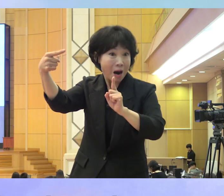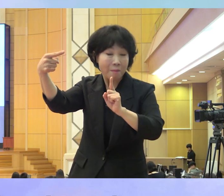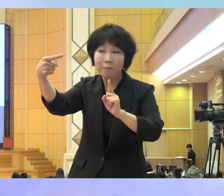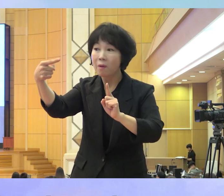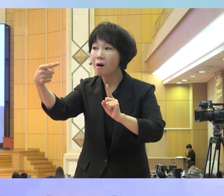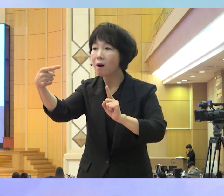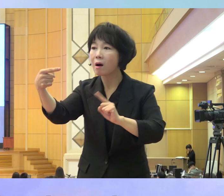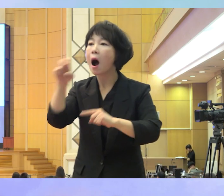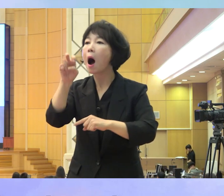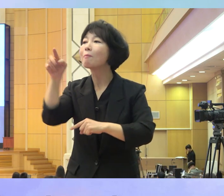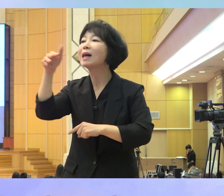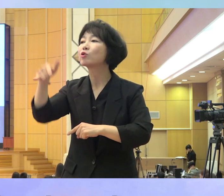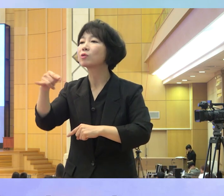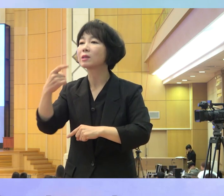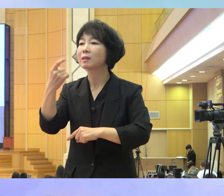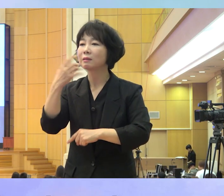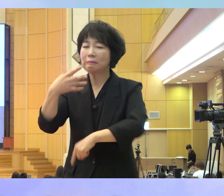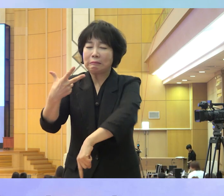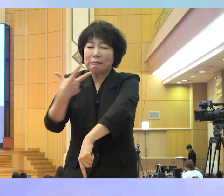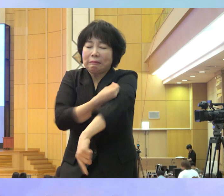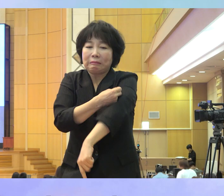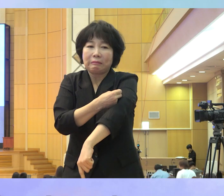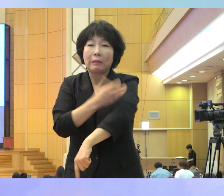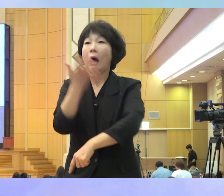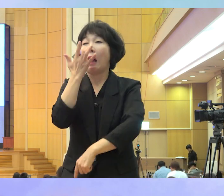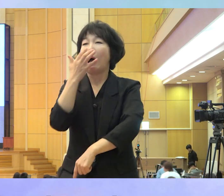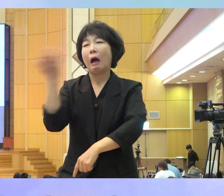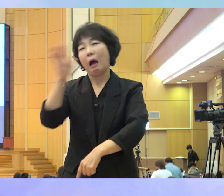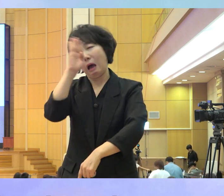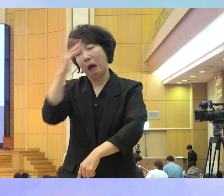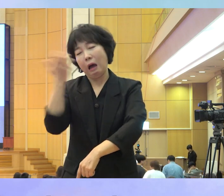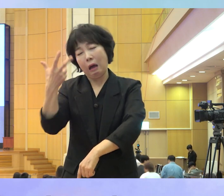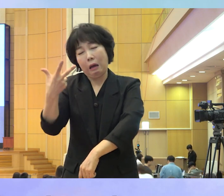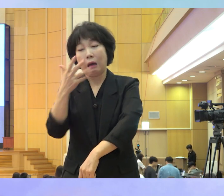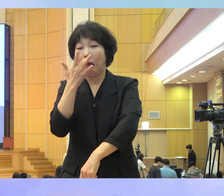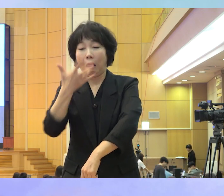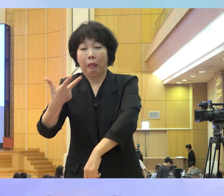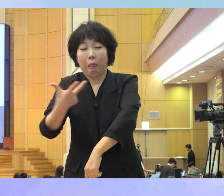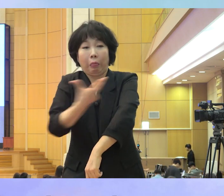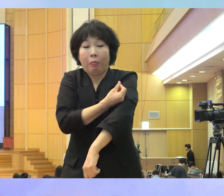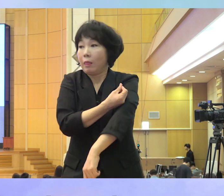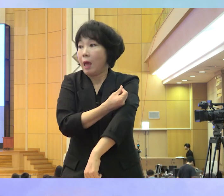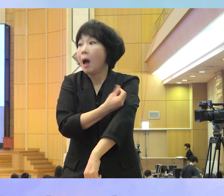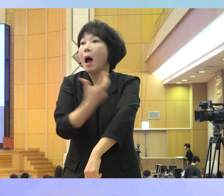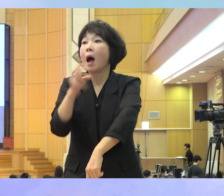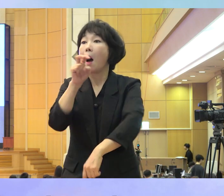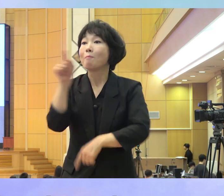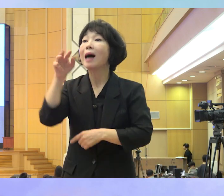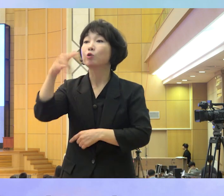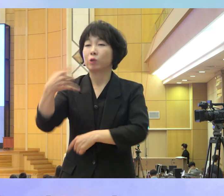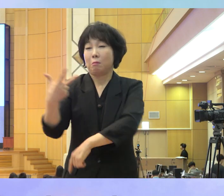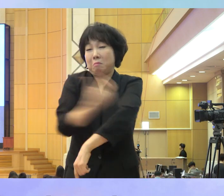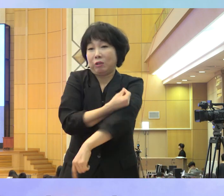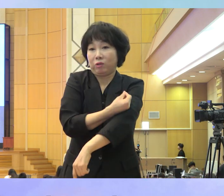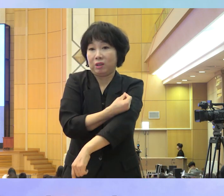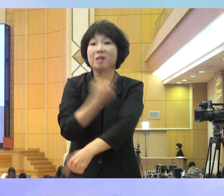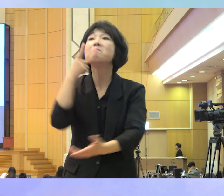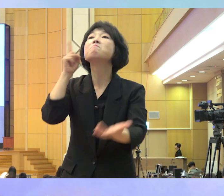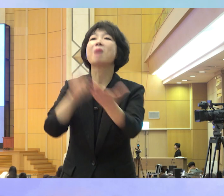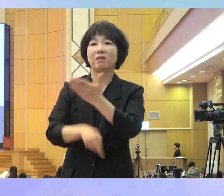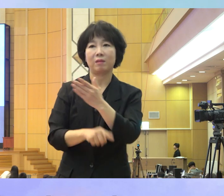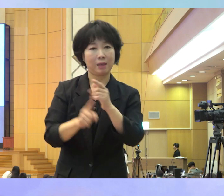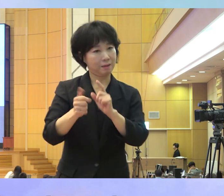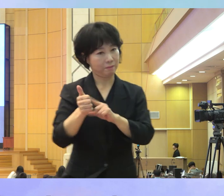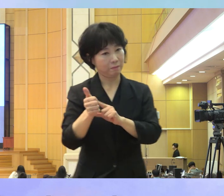마취제를 개발한 사람입니다. 그 마취제를 개발하기 전에 전부 생살 찢어서 수술했어요.